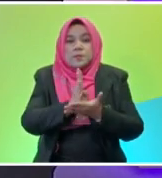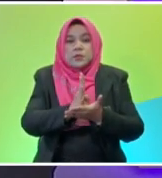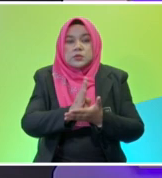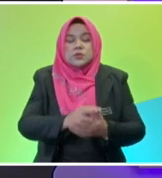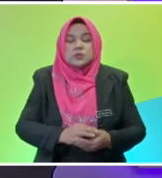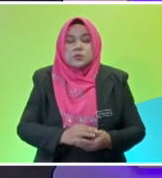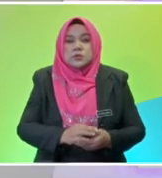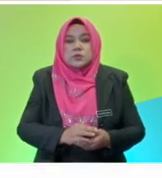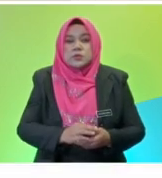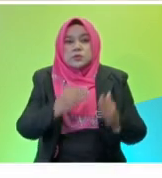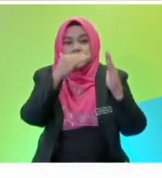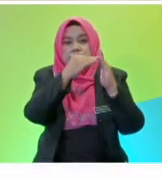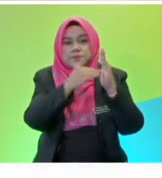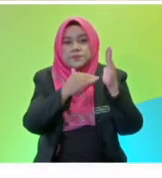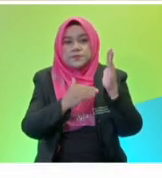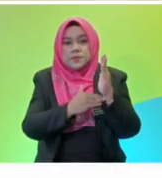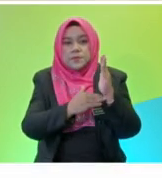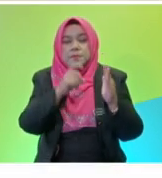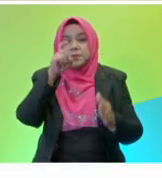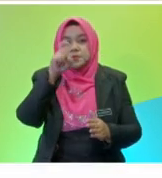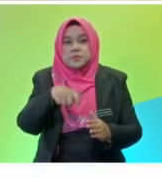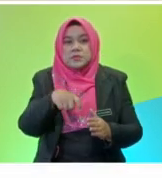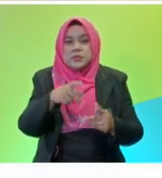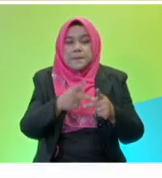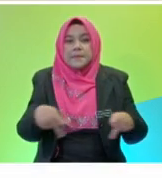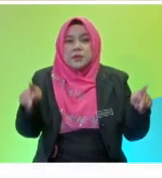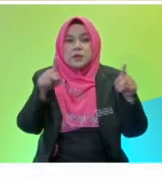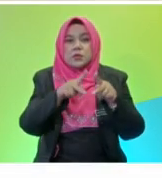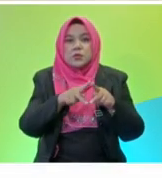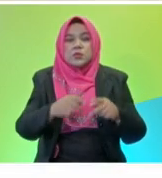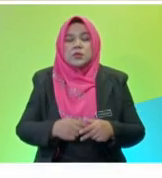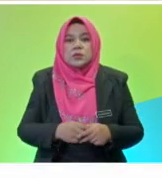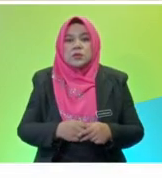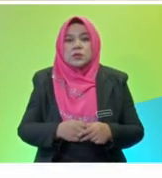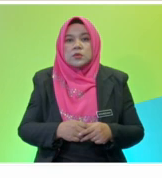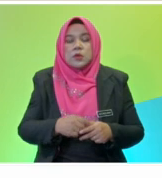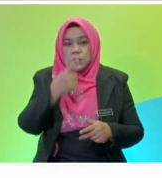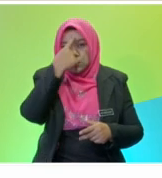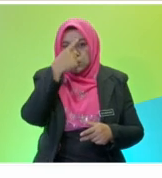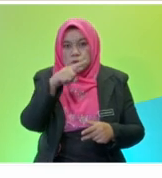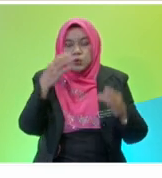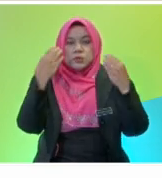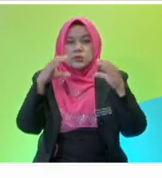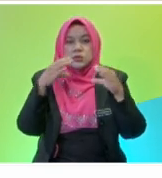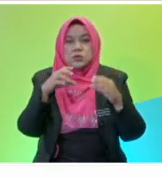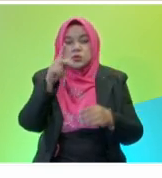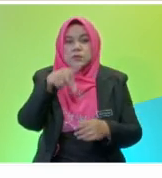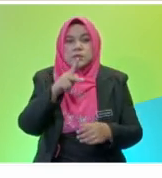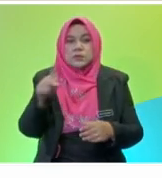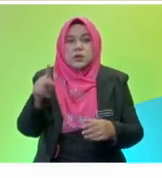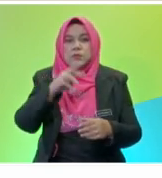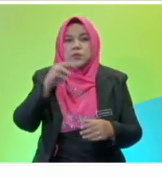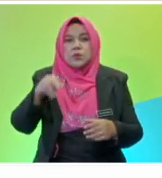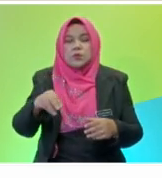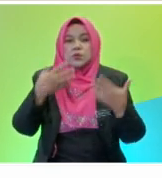Sebenarnya saya mau ataupun instrumen ini perlu untuk guru-guru kan untuk guru-guru eee memastikan murid ini